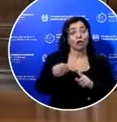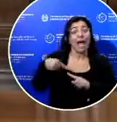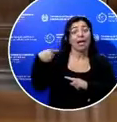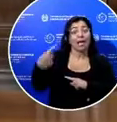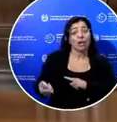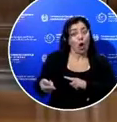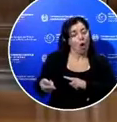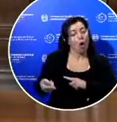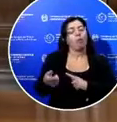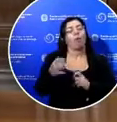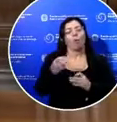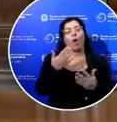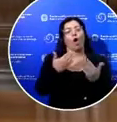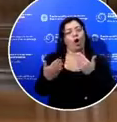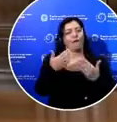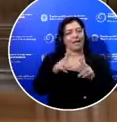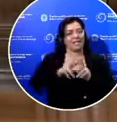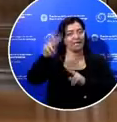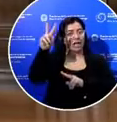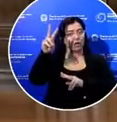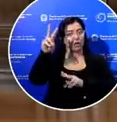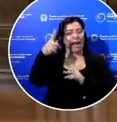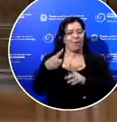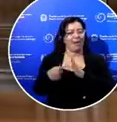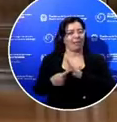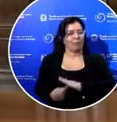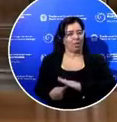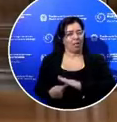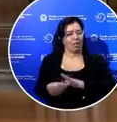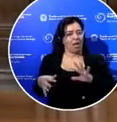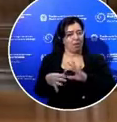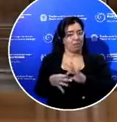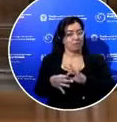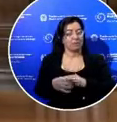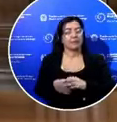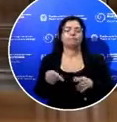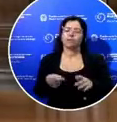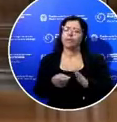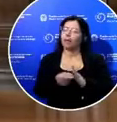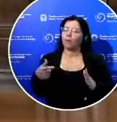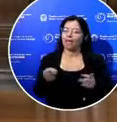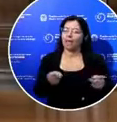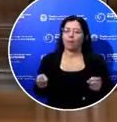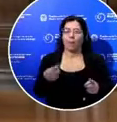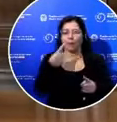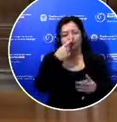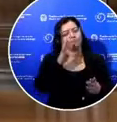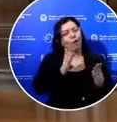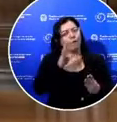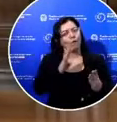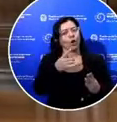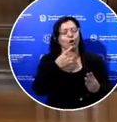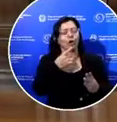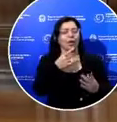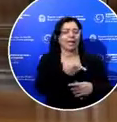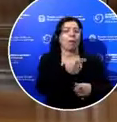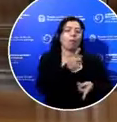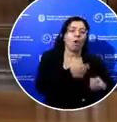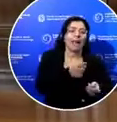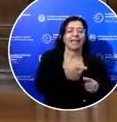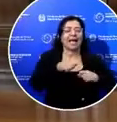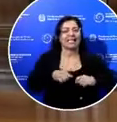conferenza nazionale sulle dipendenze. Un importante momento di confronto tra la dimensione politica, sanitaria